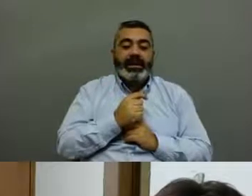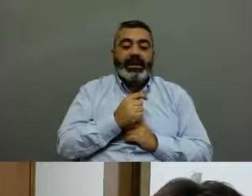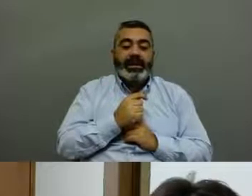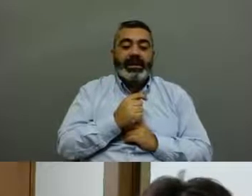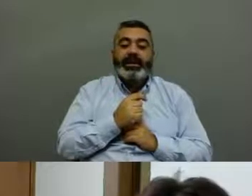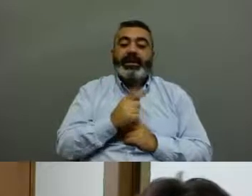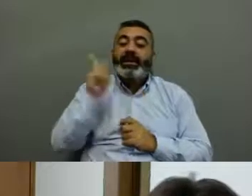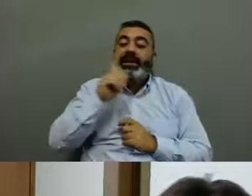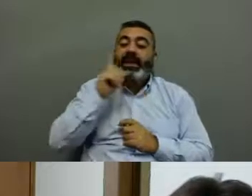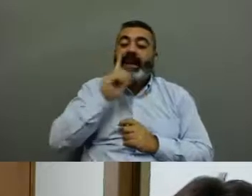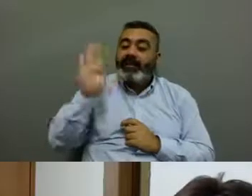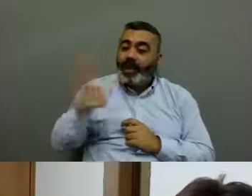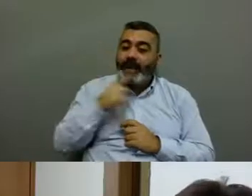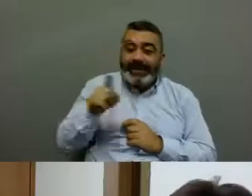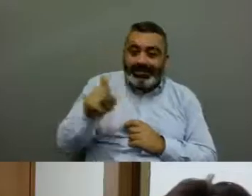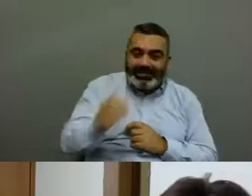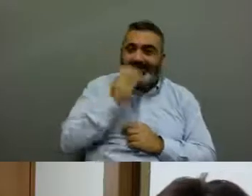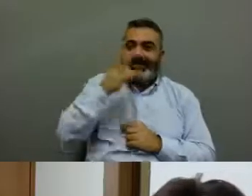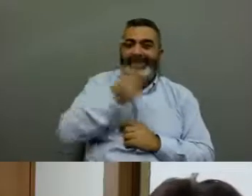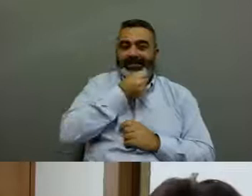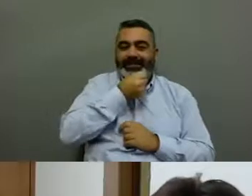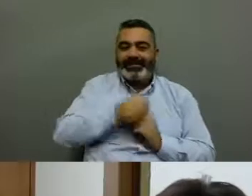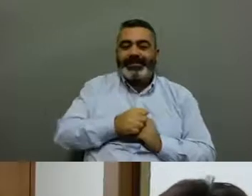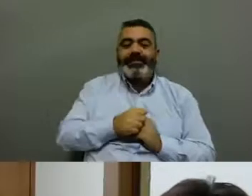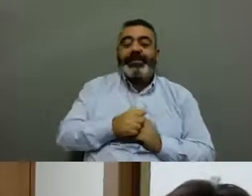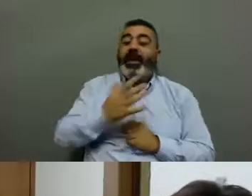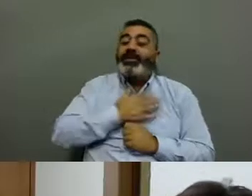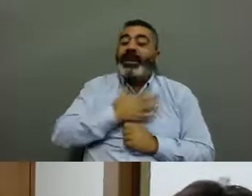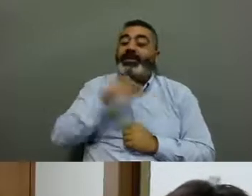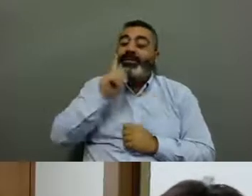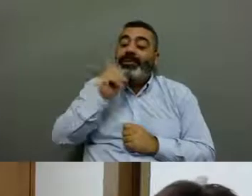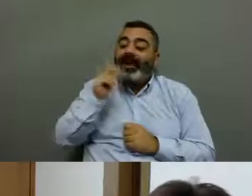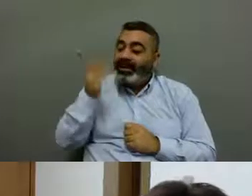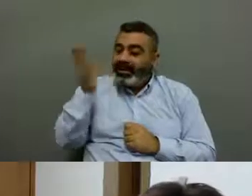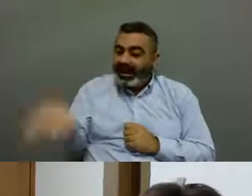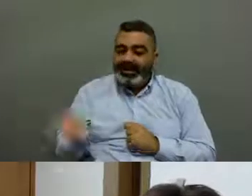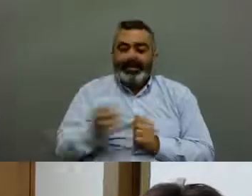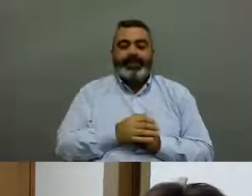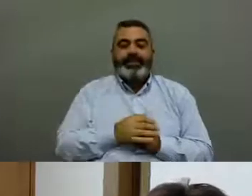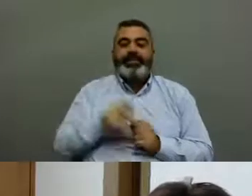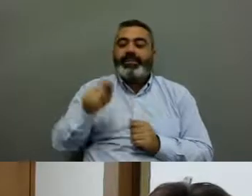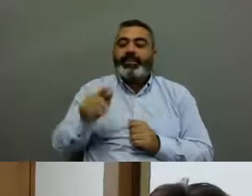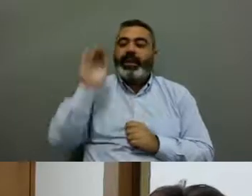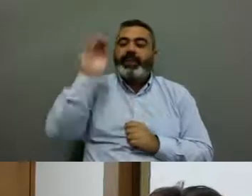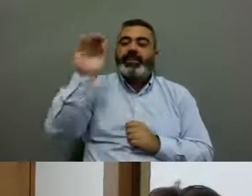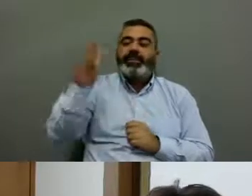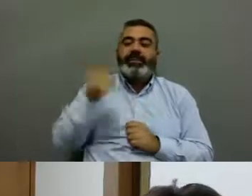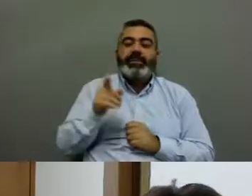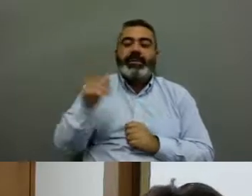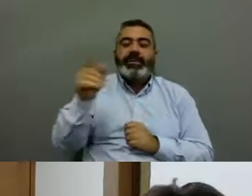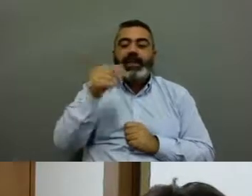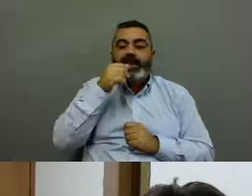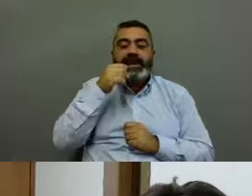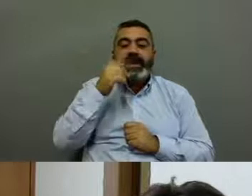Να ανοίξω το μικρόφωνο μου. Ευχαριστούμε πάρα πολύ κυρία Κατσιγιάννη. Να δώσω το λόγο στον